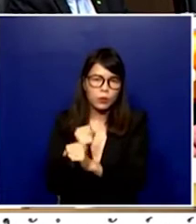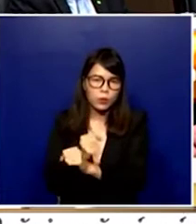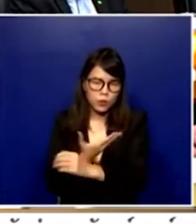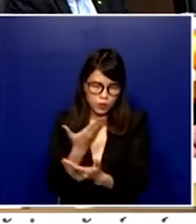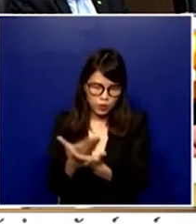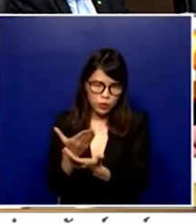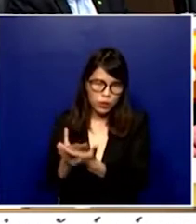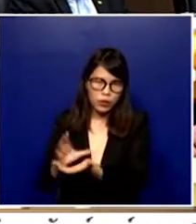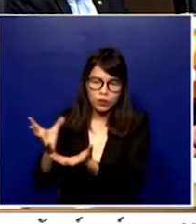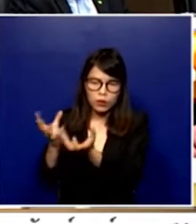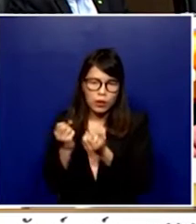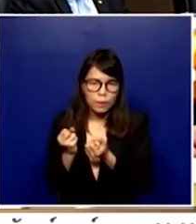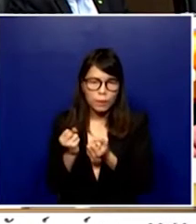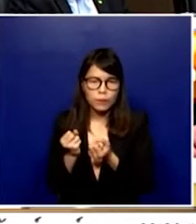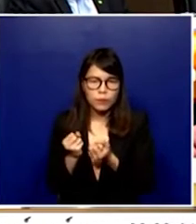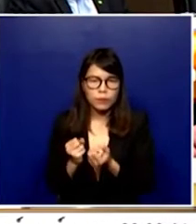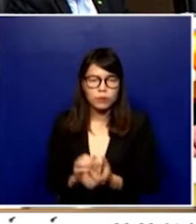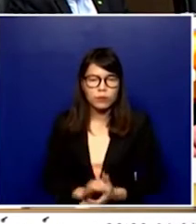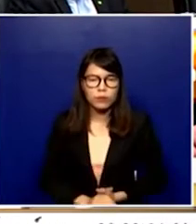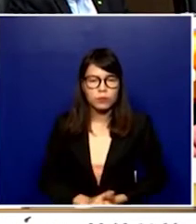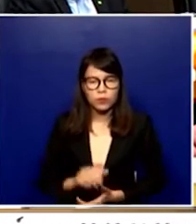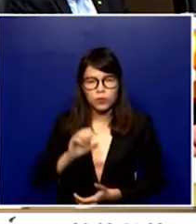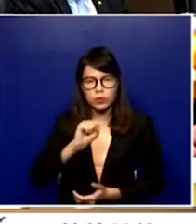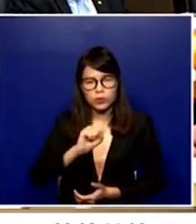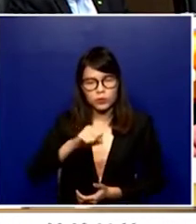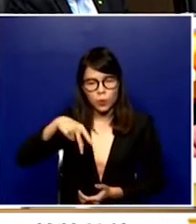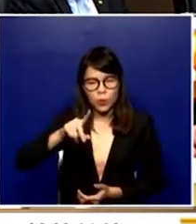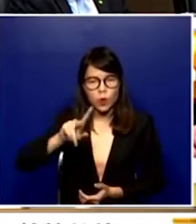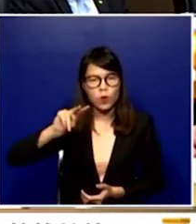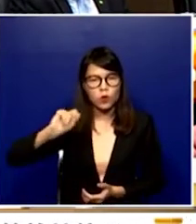ปลัดนายกรัฐมัตรีหรือสอป.น.ค่ะ